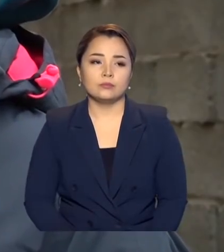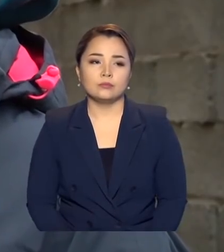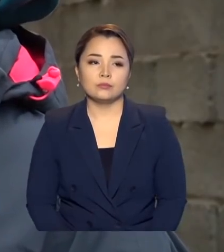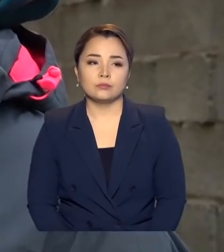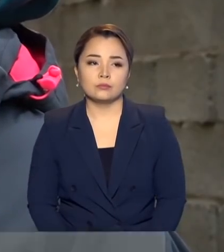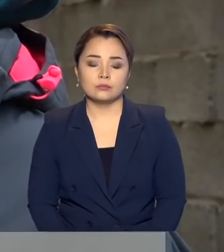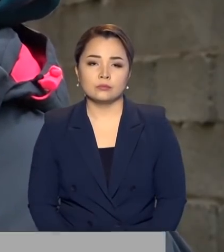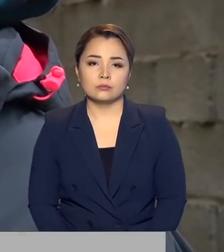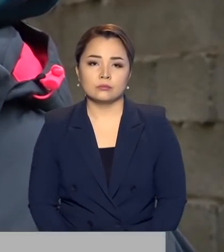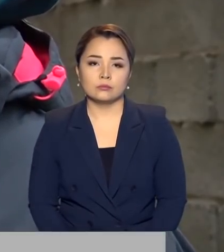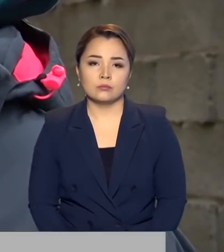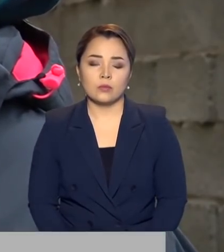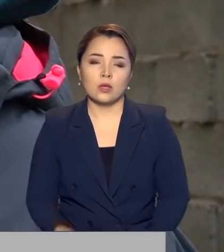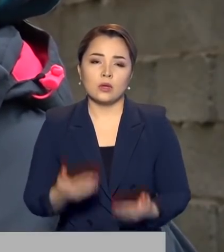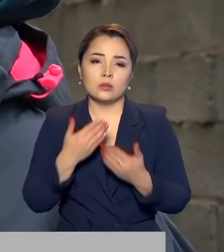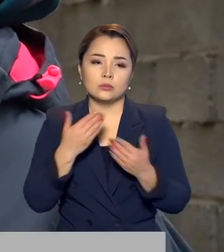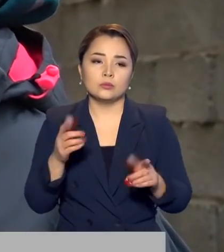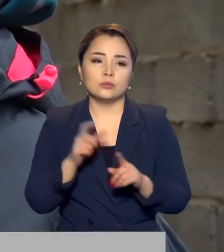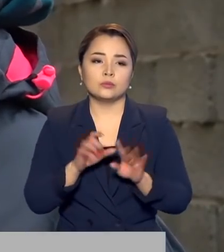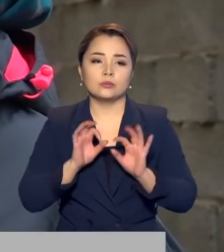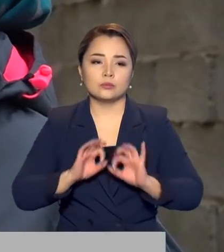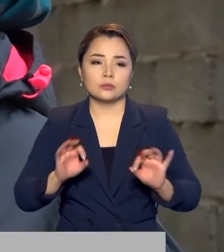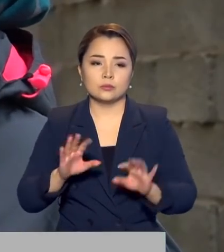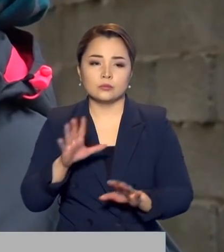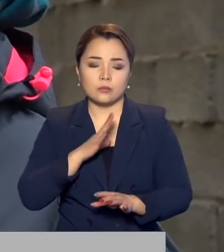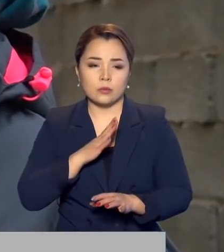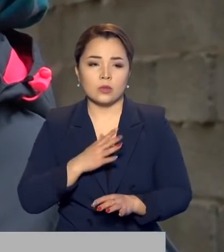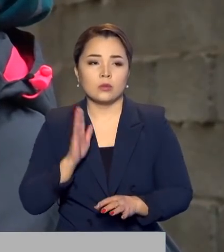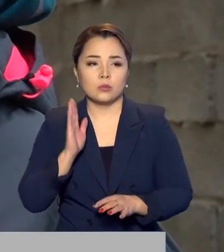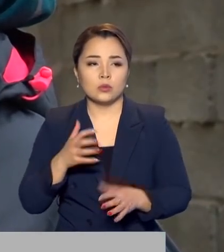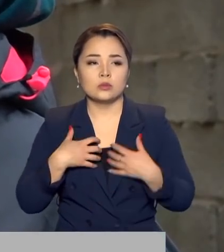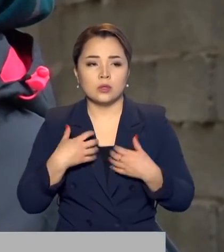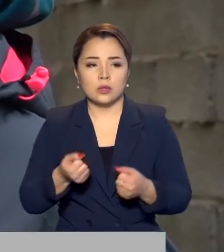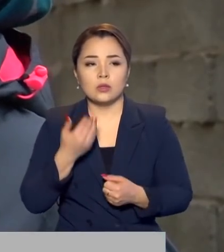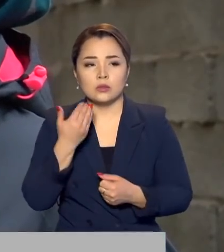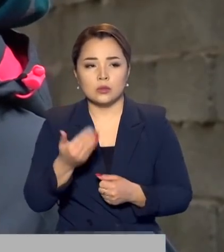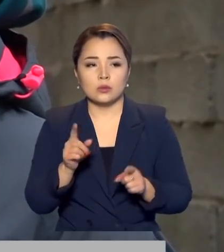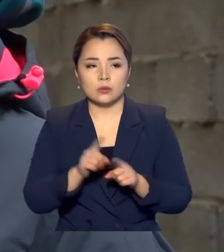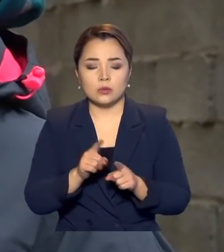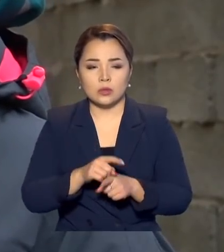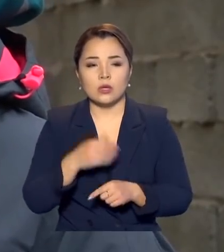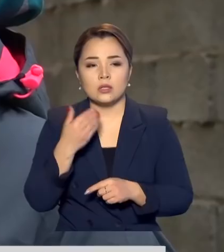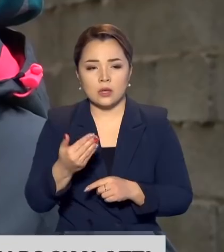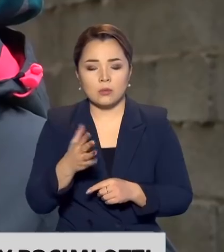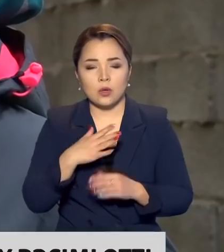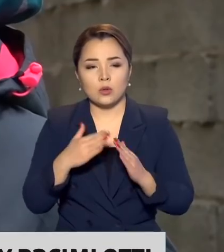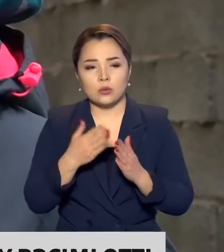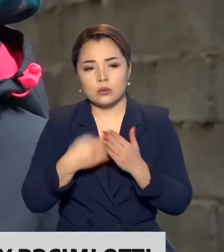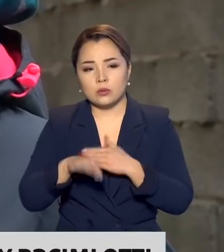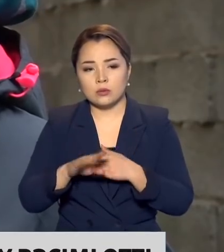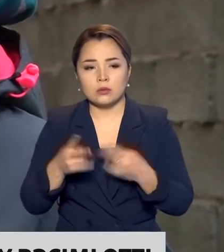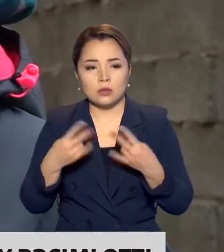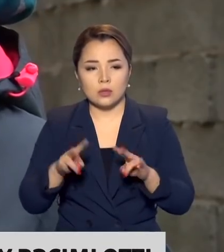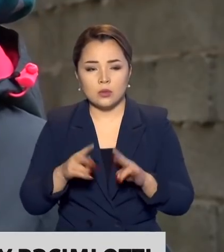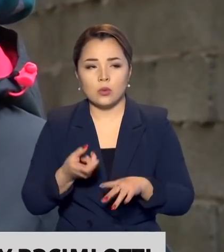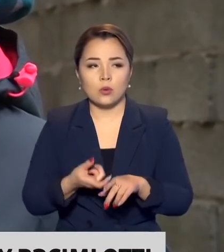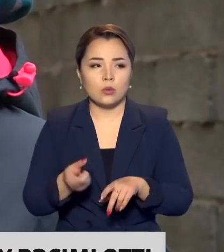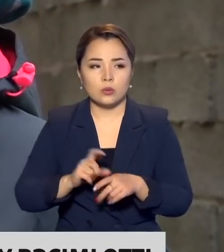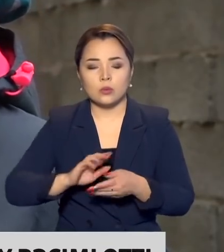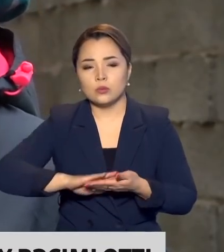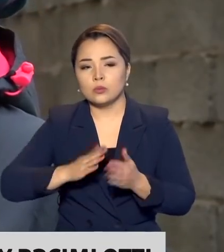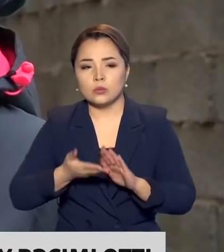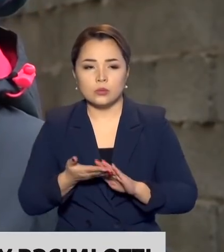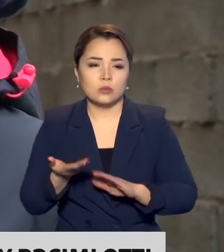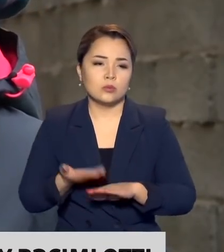Соңғы сөз аман болыңдар, аман болыңдар. Сендер үшін жүрміз. Сендер үшін жүрміз. Үйден шықпаңдар, өте қиын жағдай